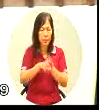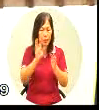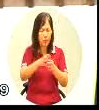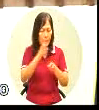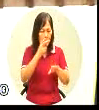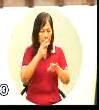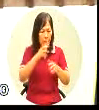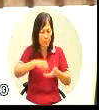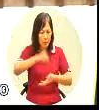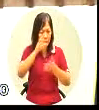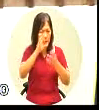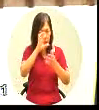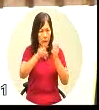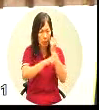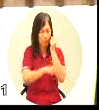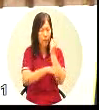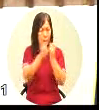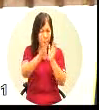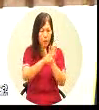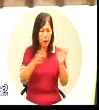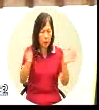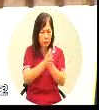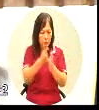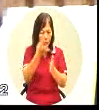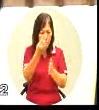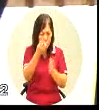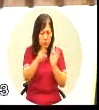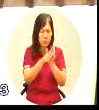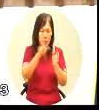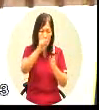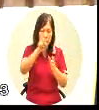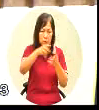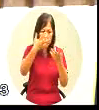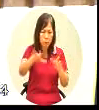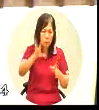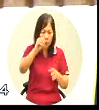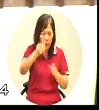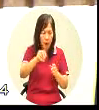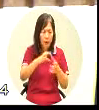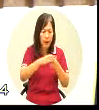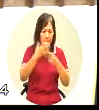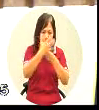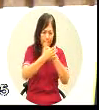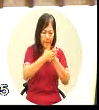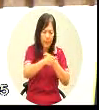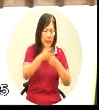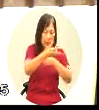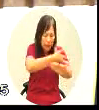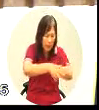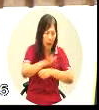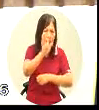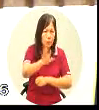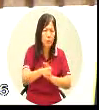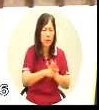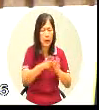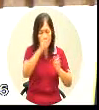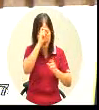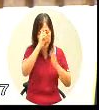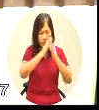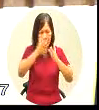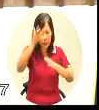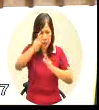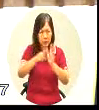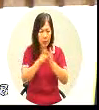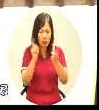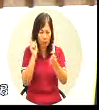案啦、啊、那个方案的总经费大概是1000多万啦、啊、就是做蛇笼保护这些海岸啦、啊、我希望市长能够来